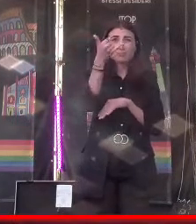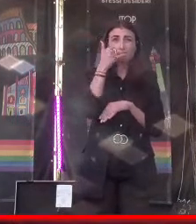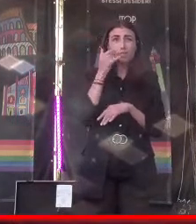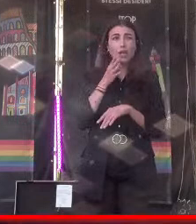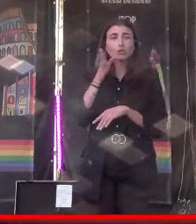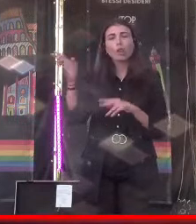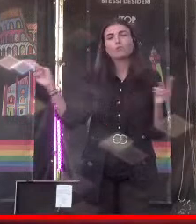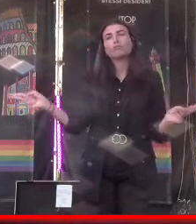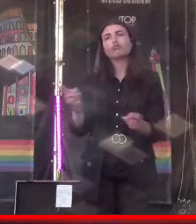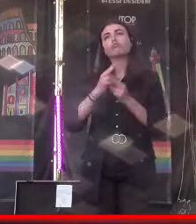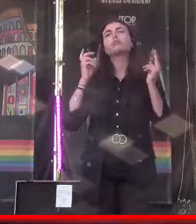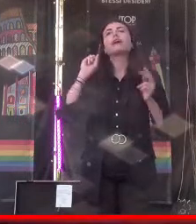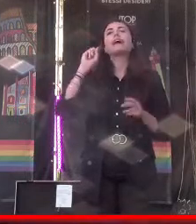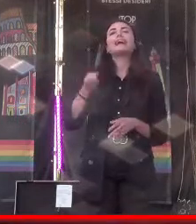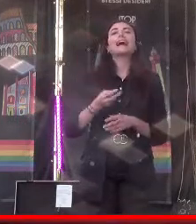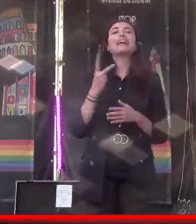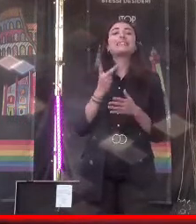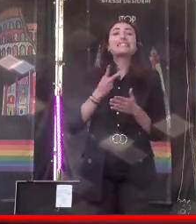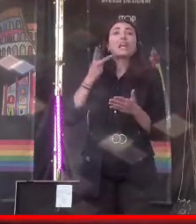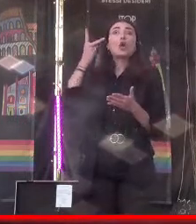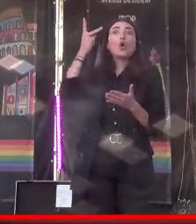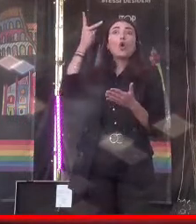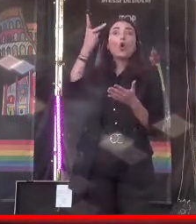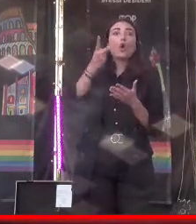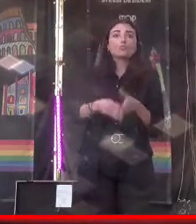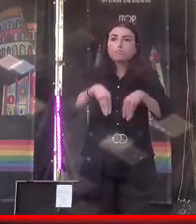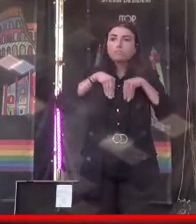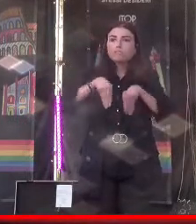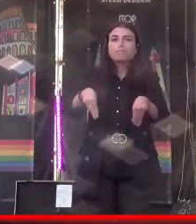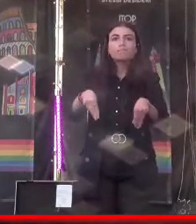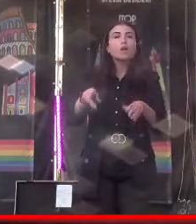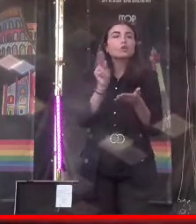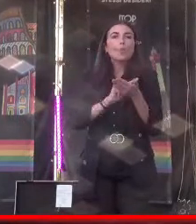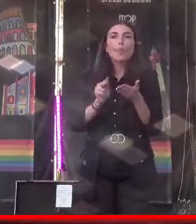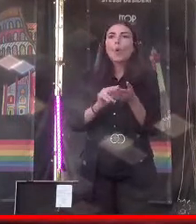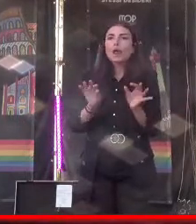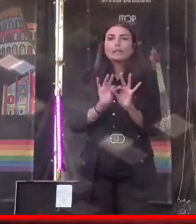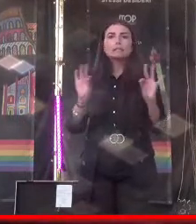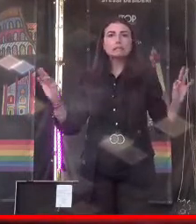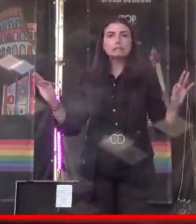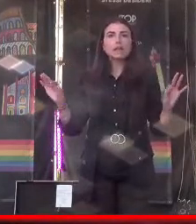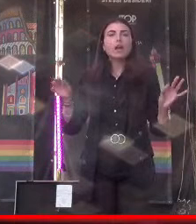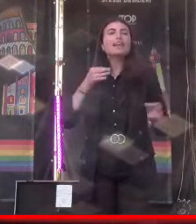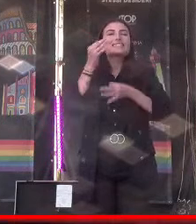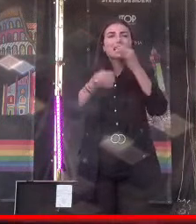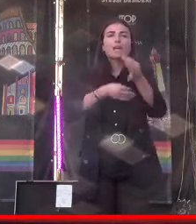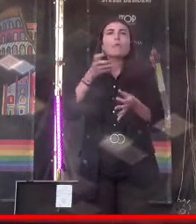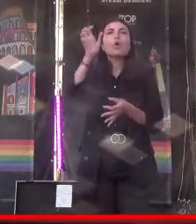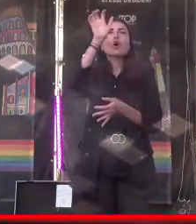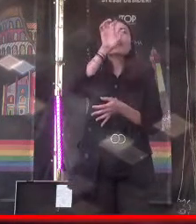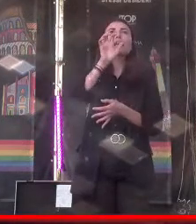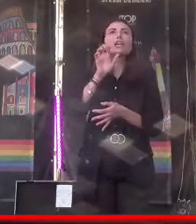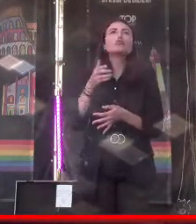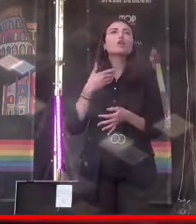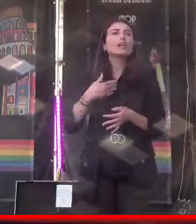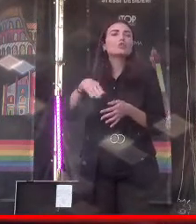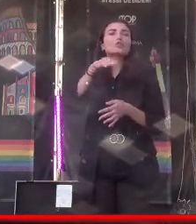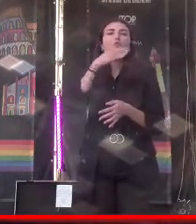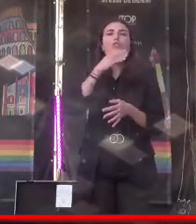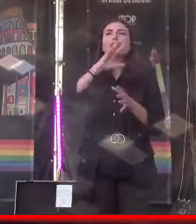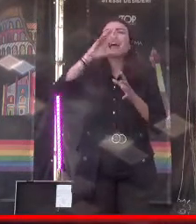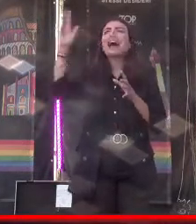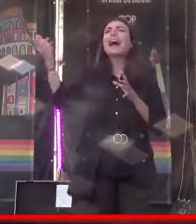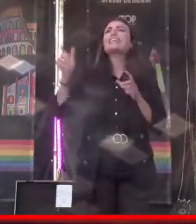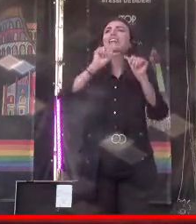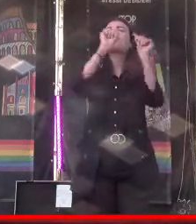è il 2° anno che non frequenta la scuola, perché la regione pensa che possano bastare determinate figure invece di altre. Aspetta Gaia, se non